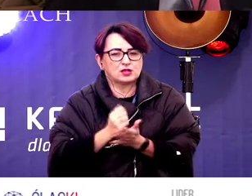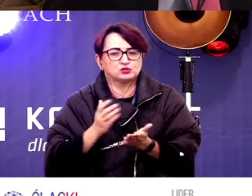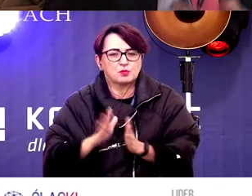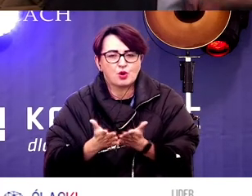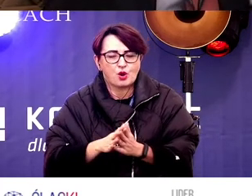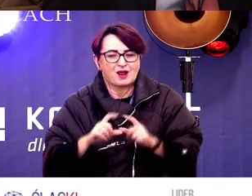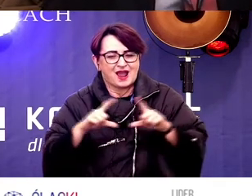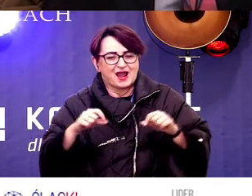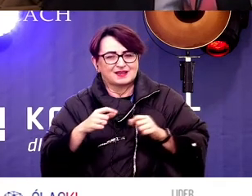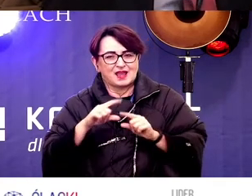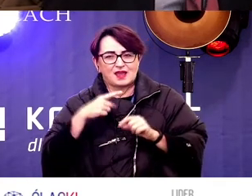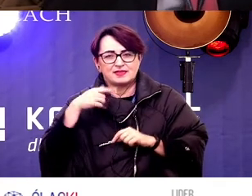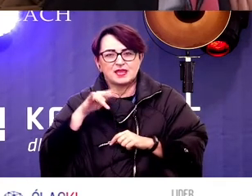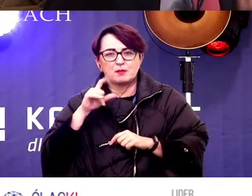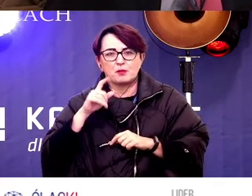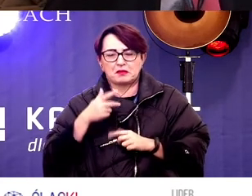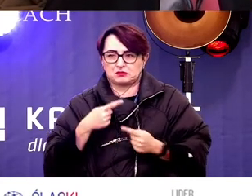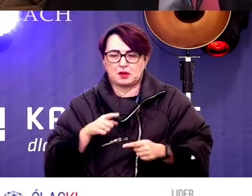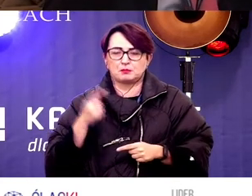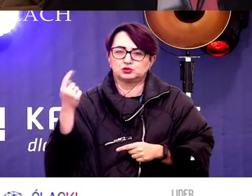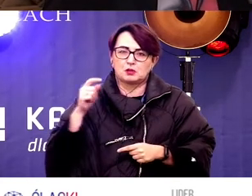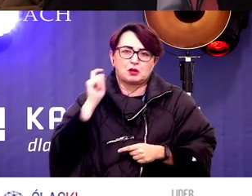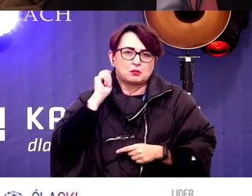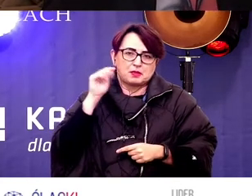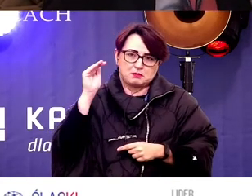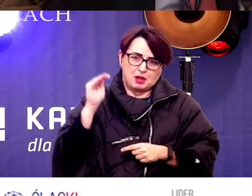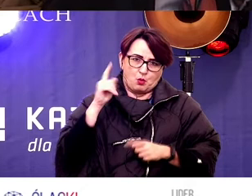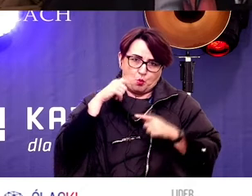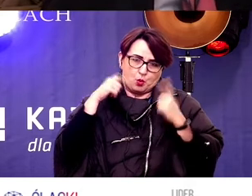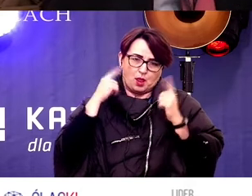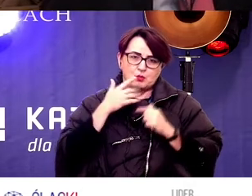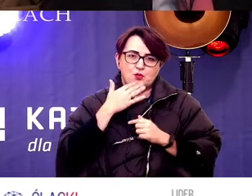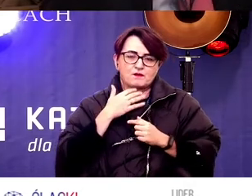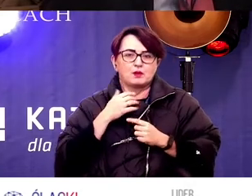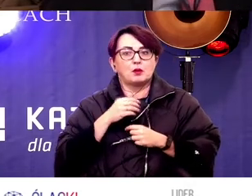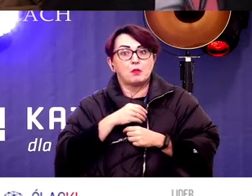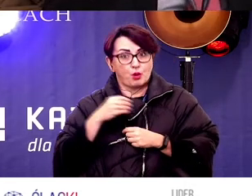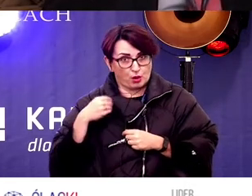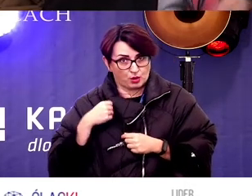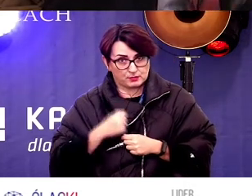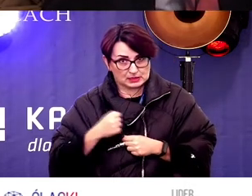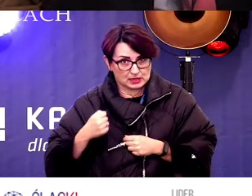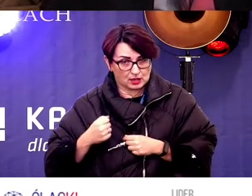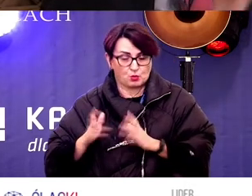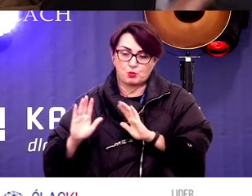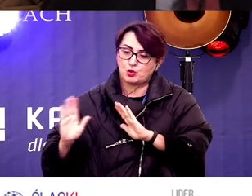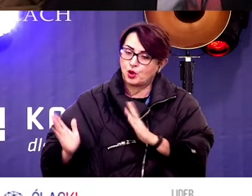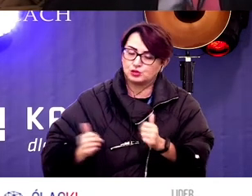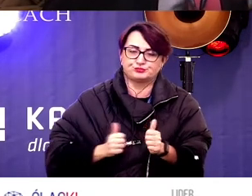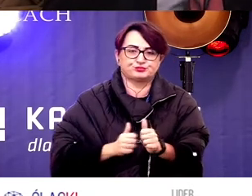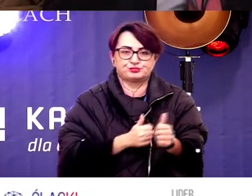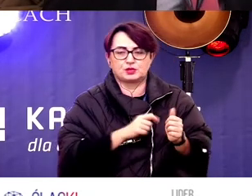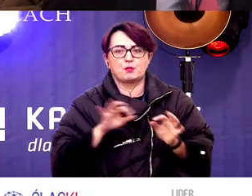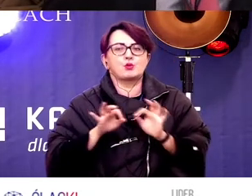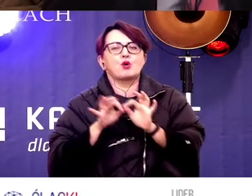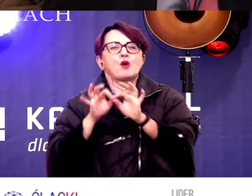mojej karty dyplomatycznej. Przyszła jakaś nieduża pani w okularach, mówi: l'ambassade Polonie. Ja mówię: to ja. Proszę bardzo, za mną. Prowadziła